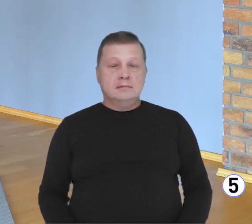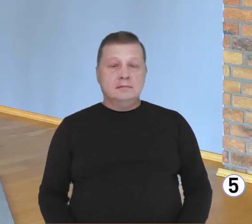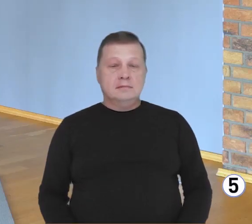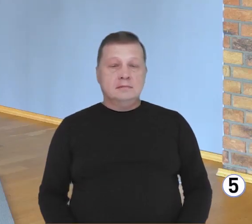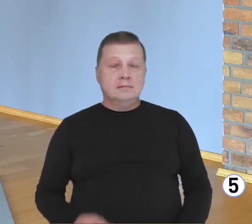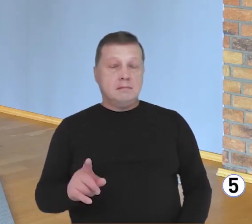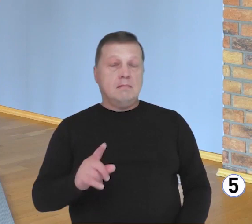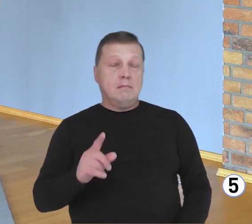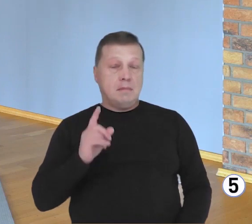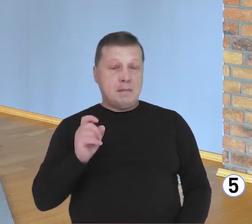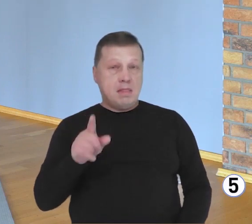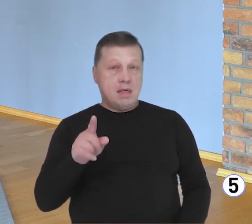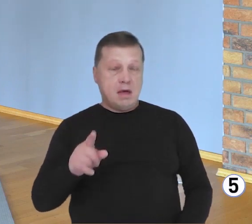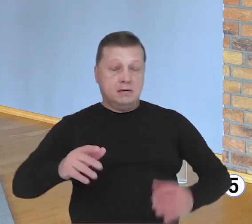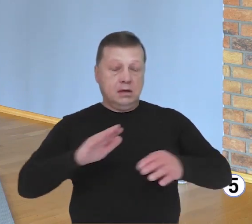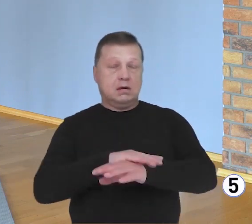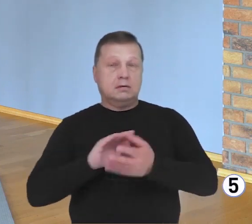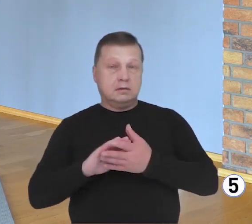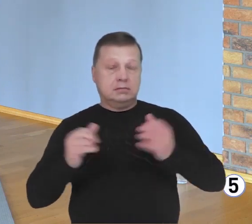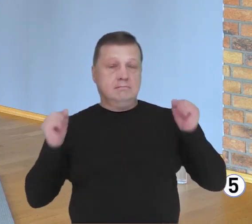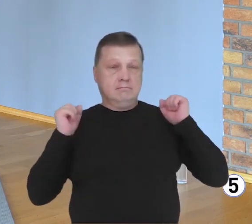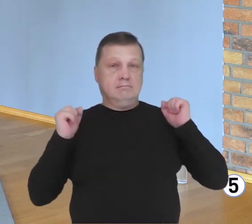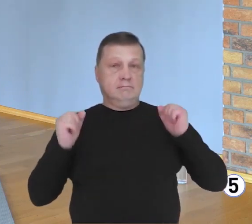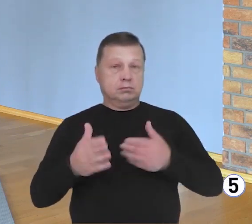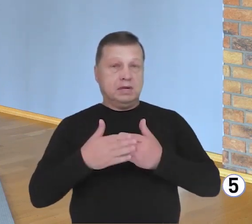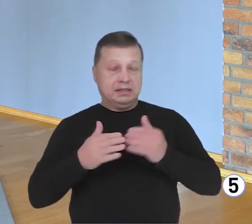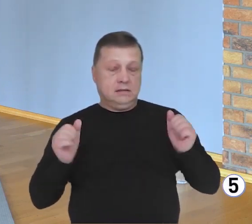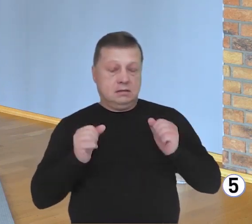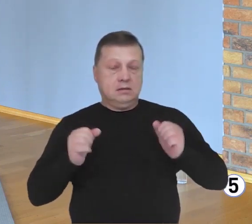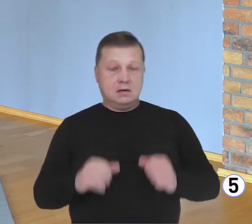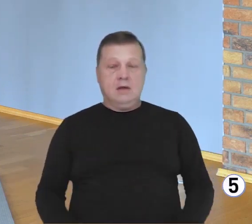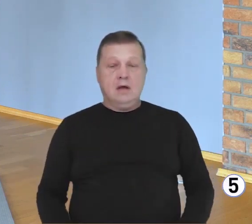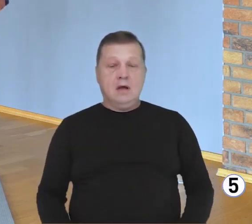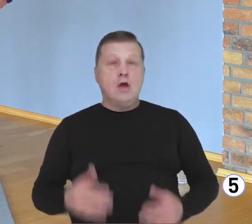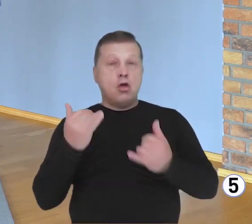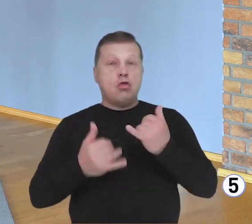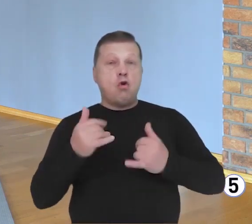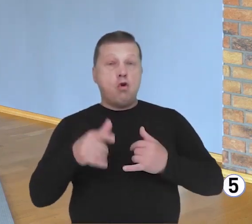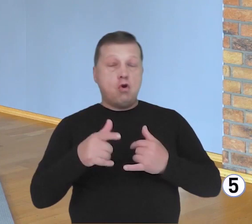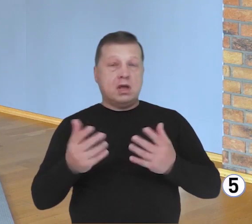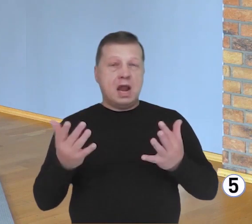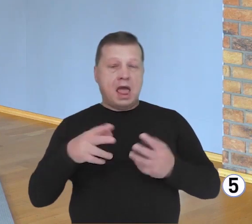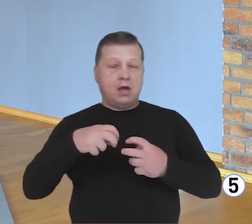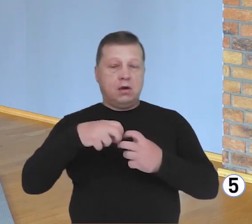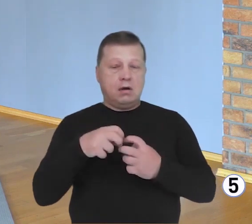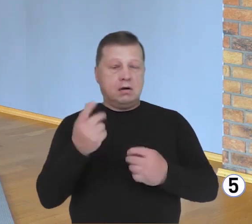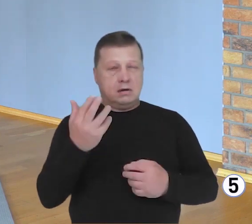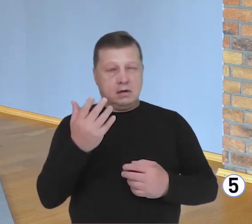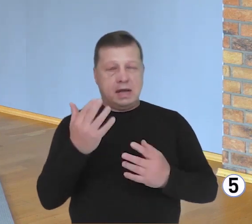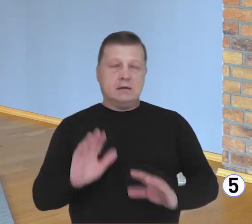Dobrze, pamiętaj cały czas łokcie blisko tułowia, nogi lekko ugięte w